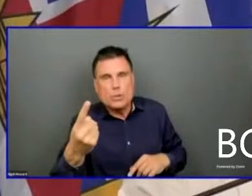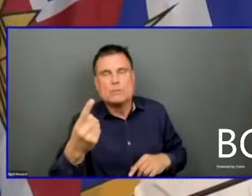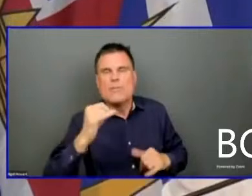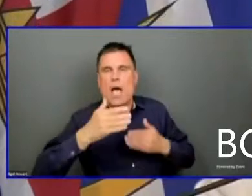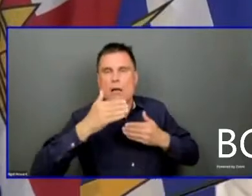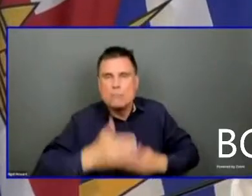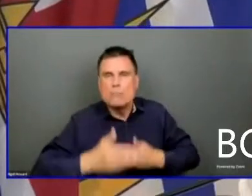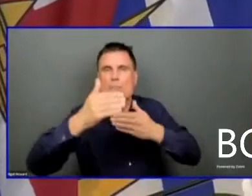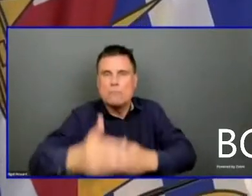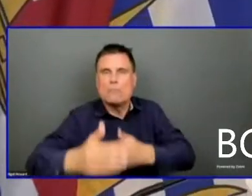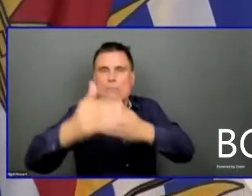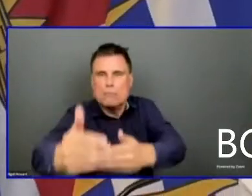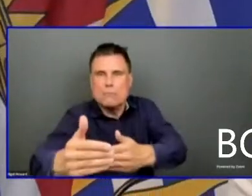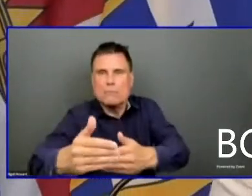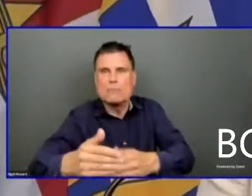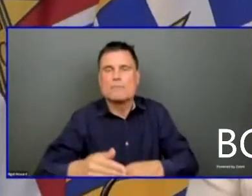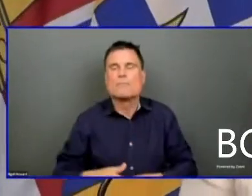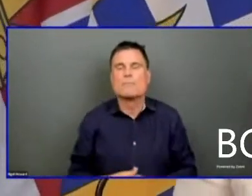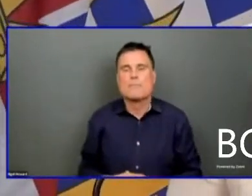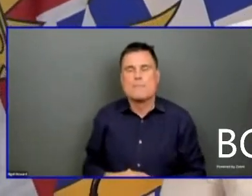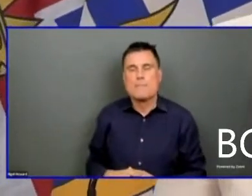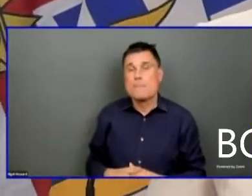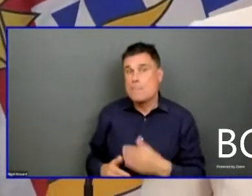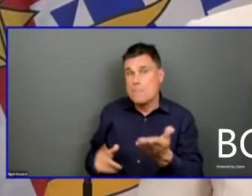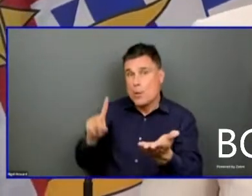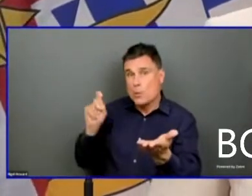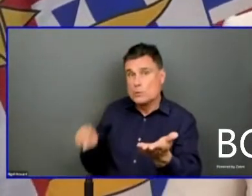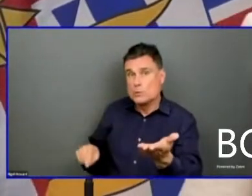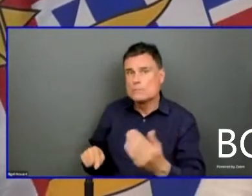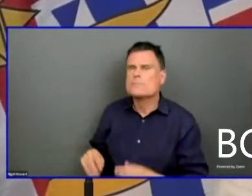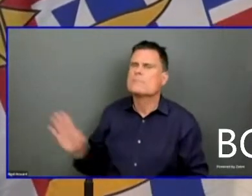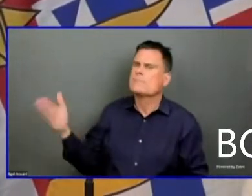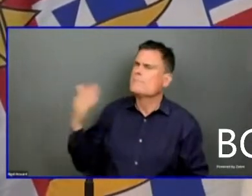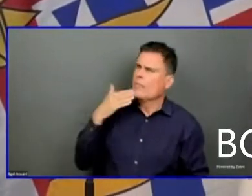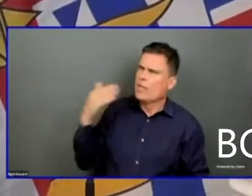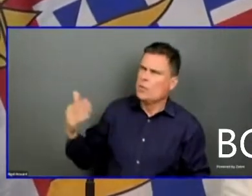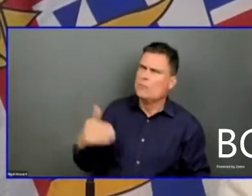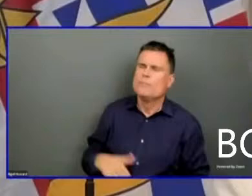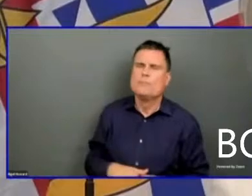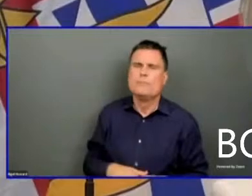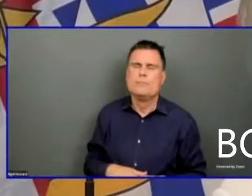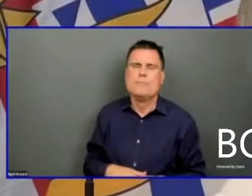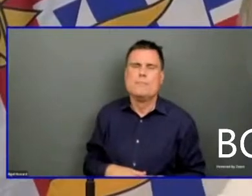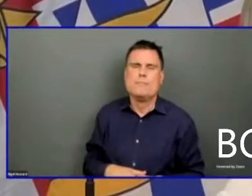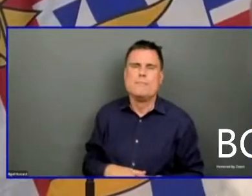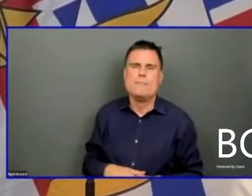跟他们，这个是 Global Mail 全球邮報的一個記者。